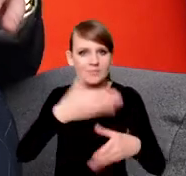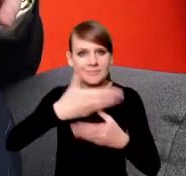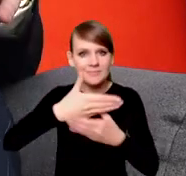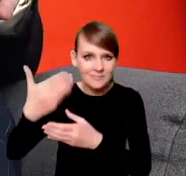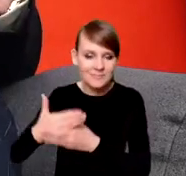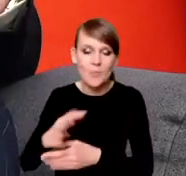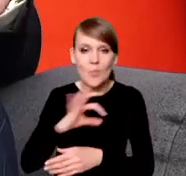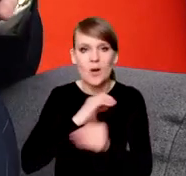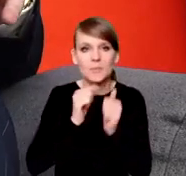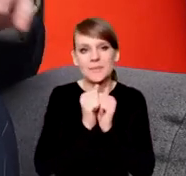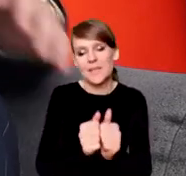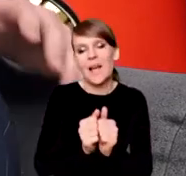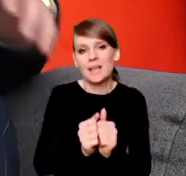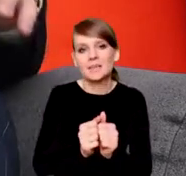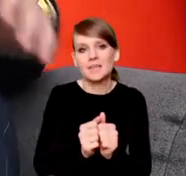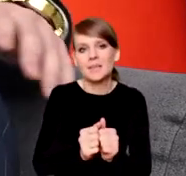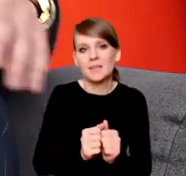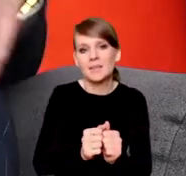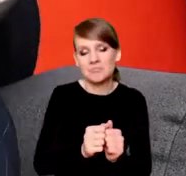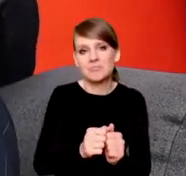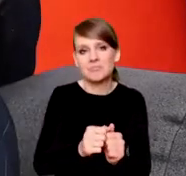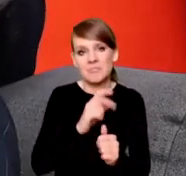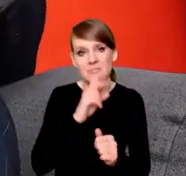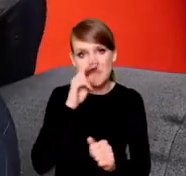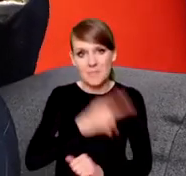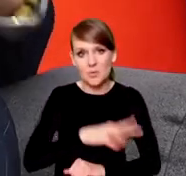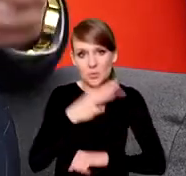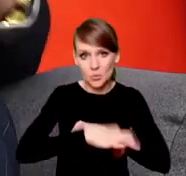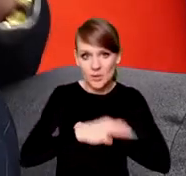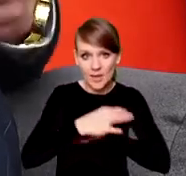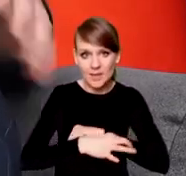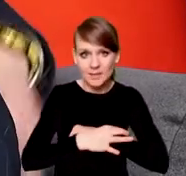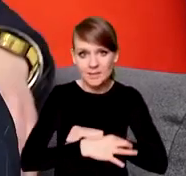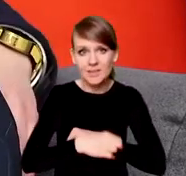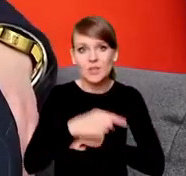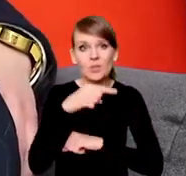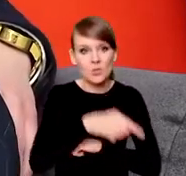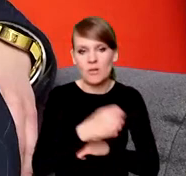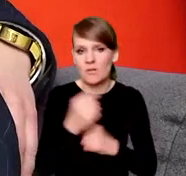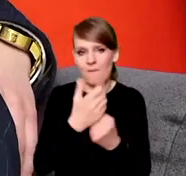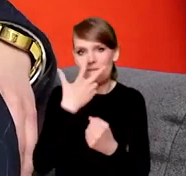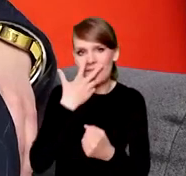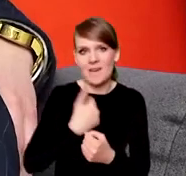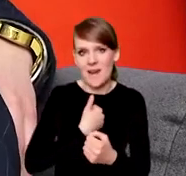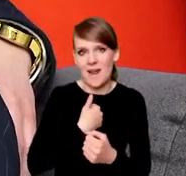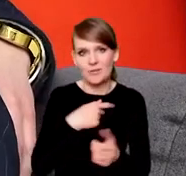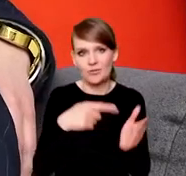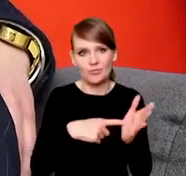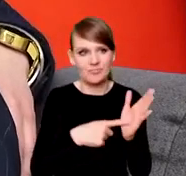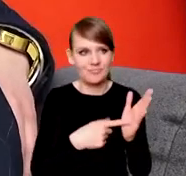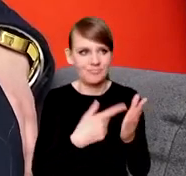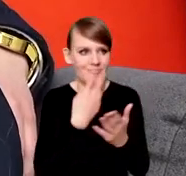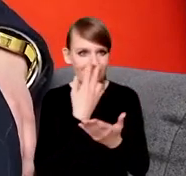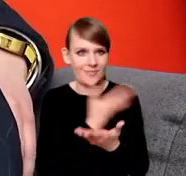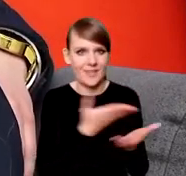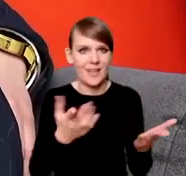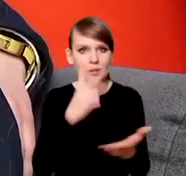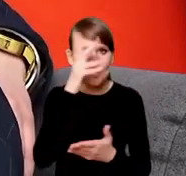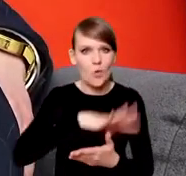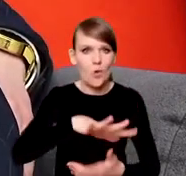zdaniem z perspektywy studenckiej, najbardziej wyrazisty przejaw tej społecznej odpowiedzialności środowiska